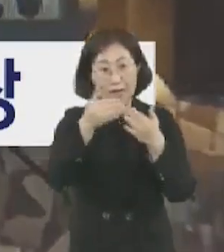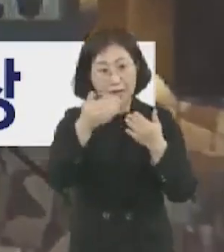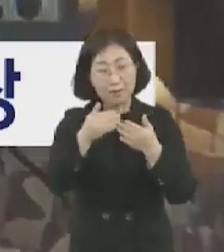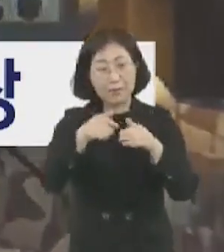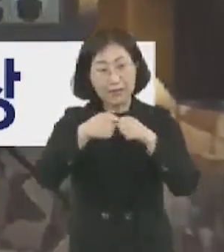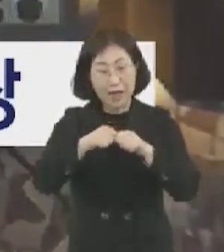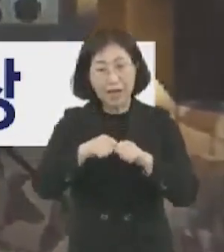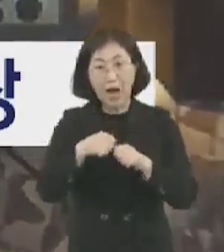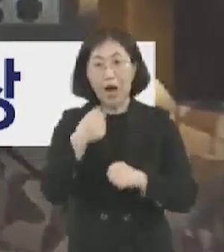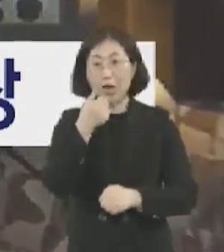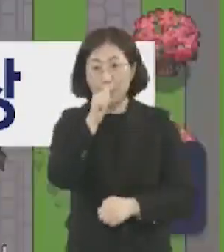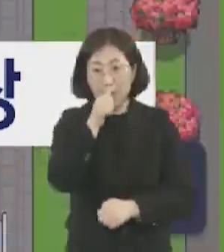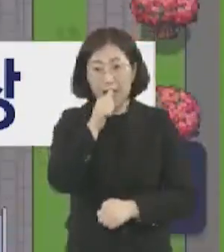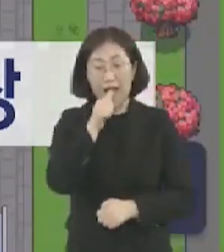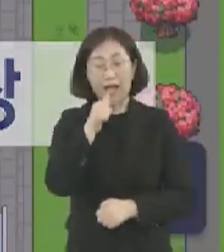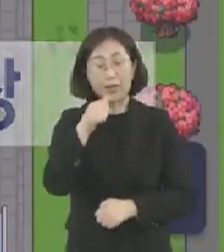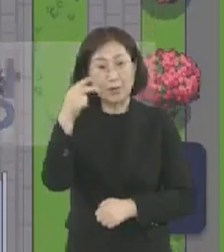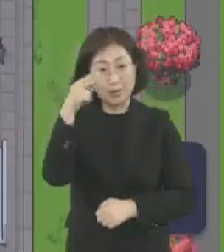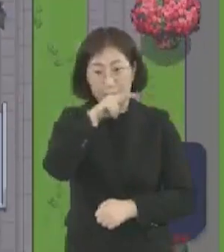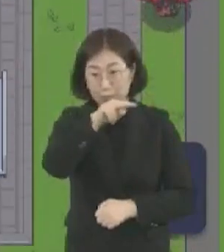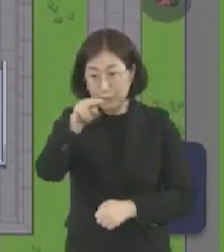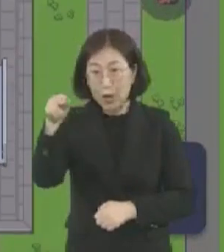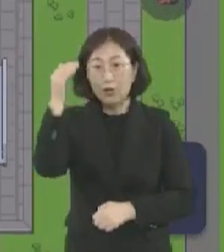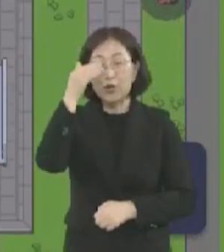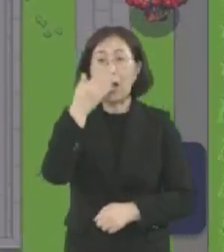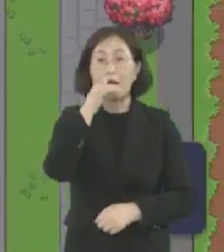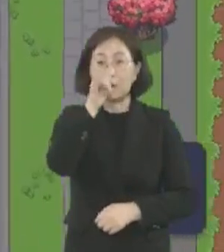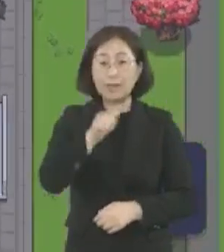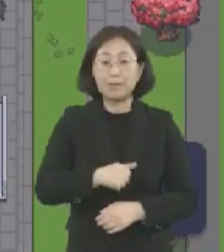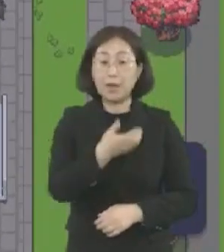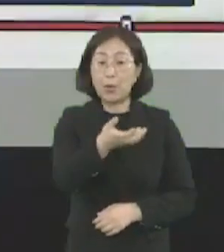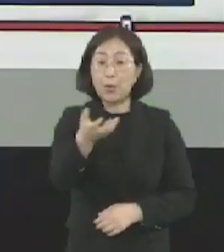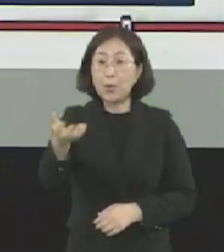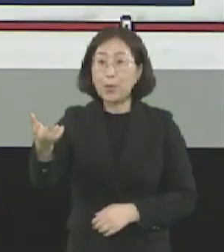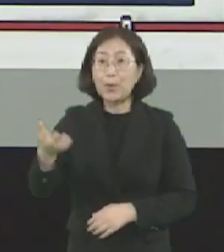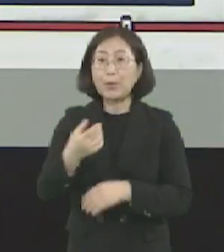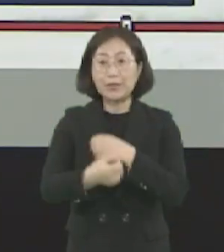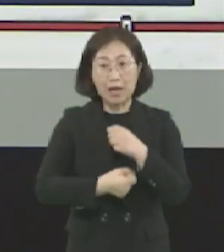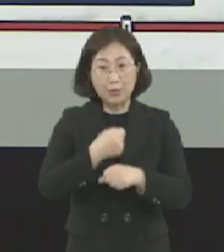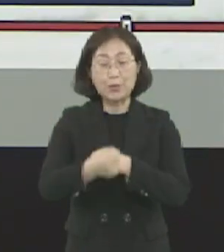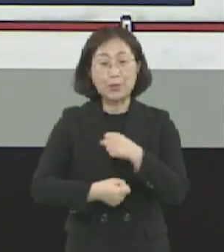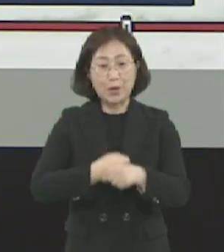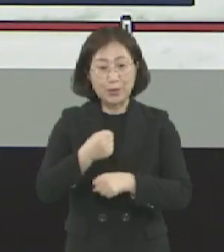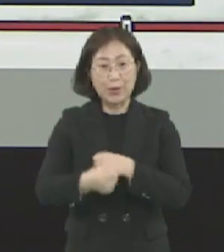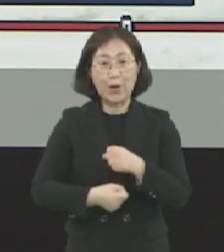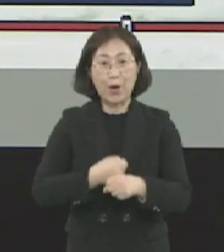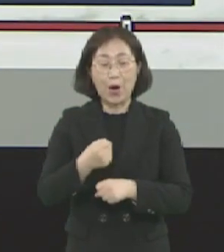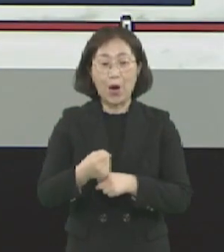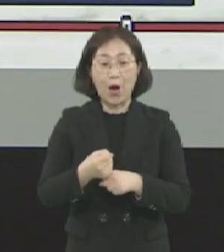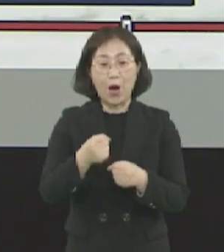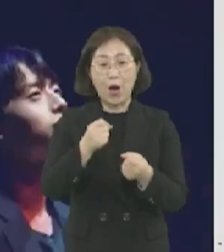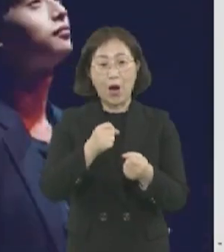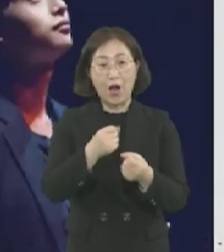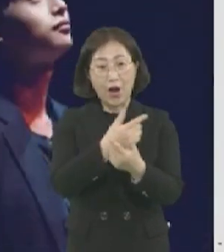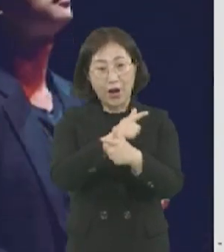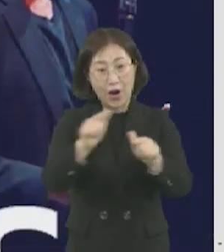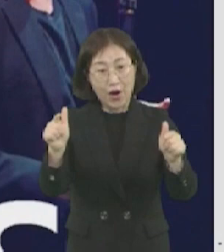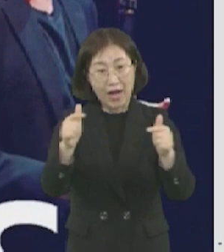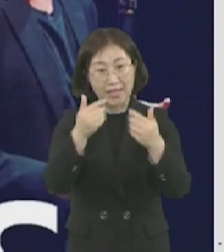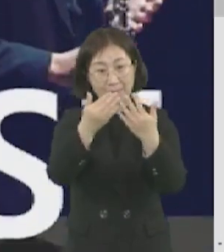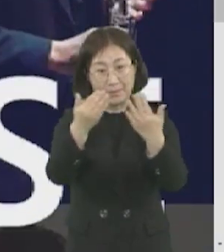소개와 함께 감상할 수 있습니다. 공간을 자유롭게 이동하며 웹툰 전시관에서도 각 분야의 작품을 즐길 수